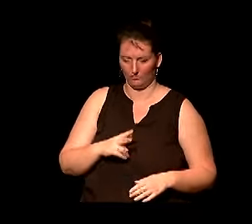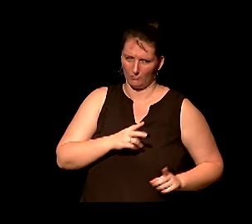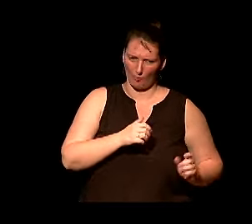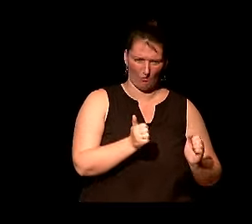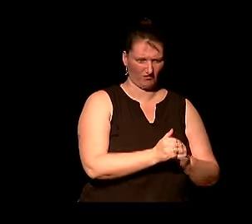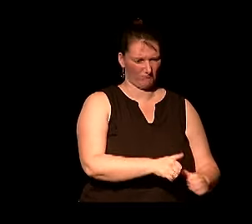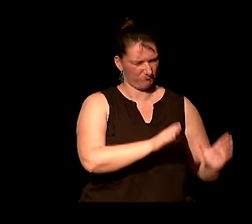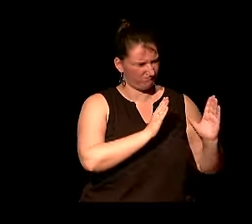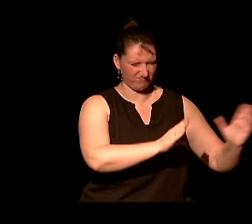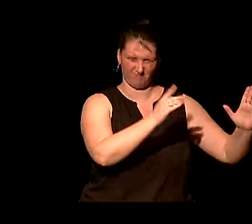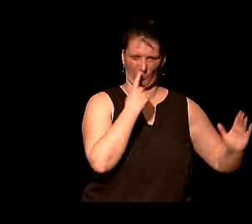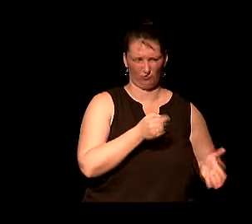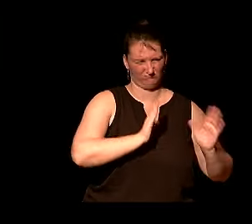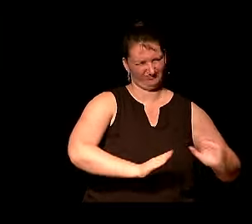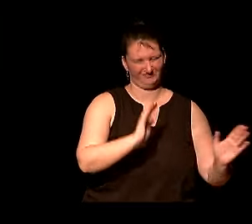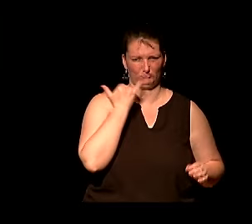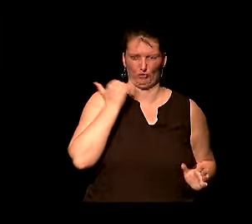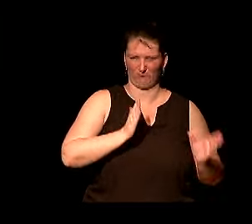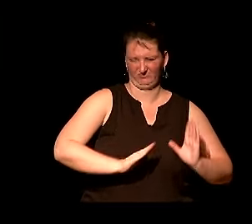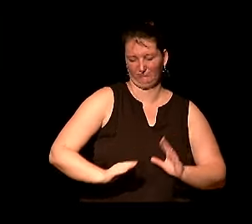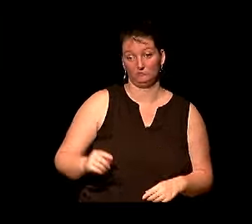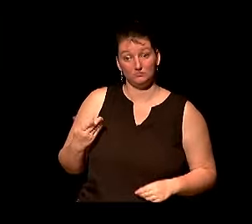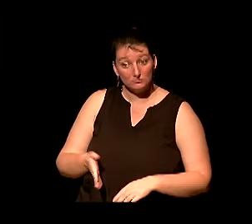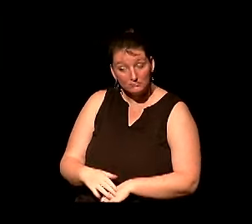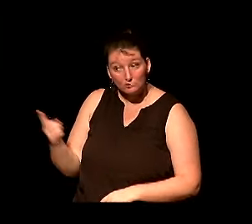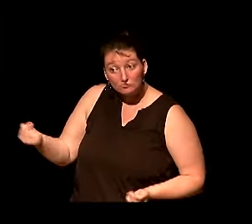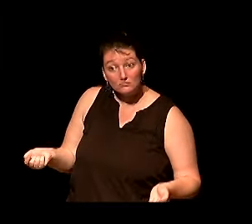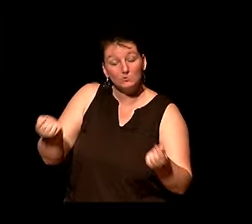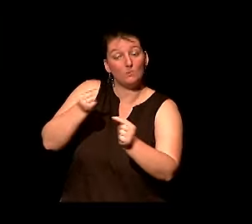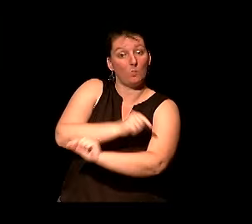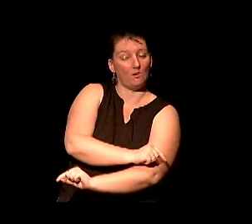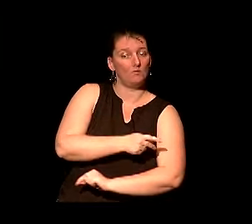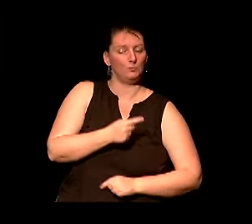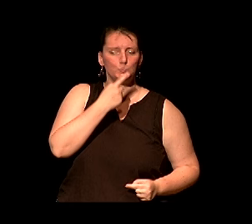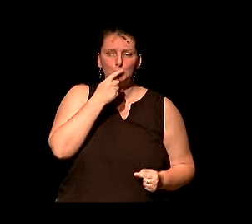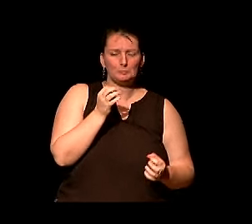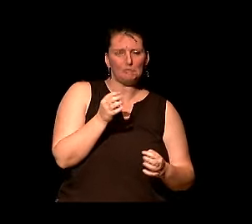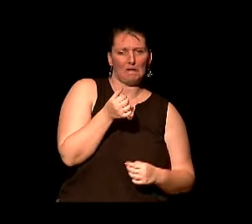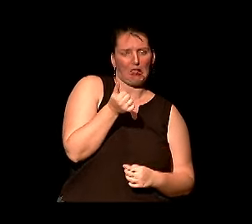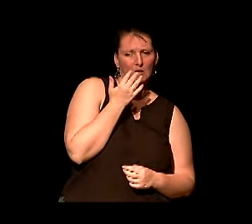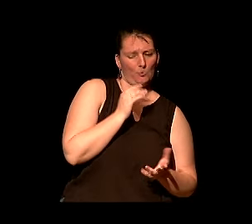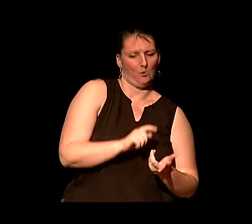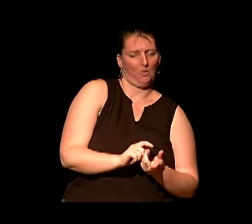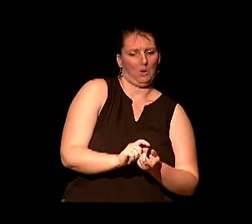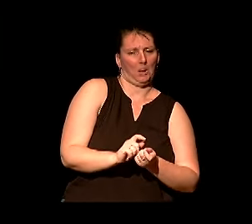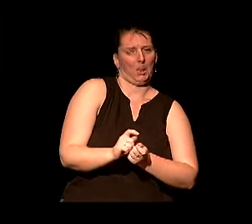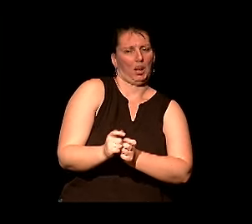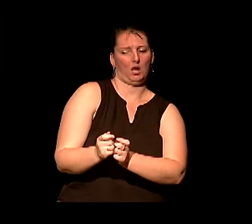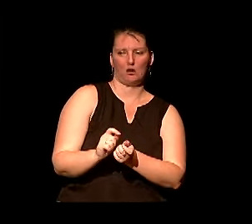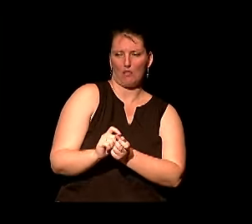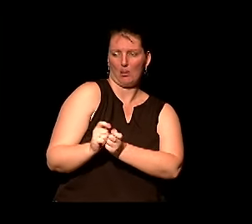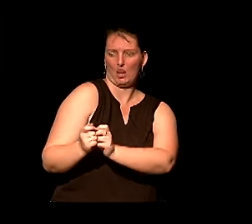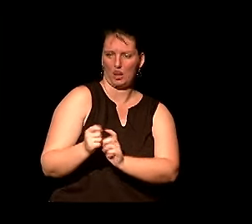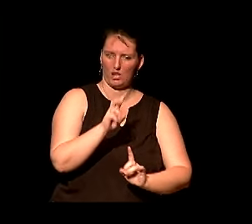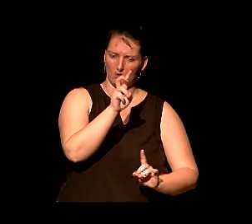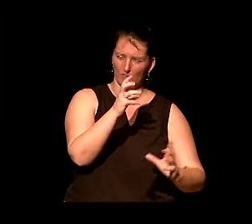de rouge, de jaune. Au contraire, on est sur des variations subtiles entre un vert